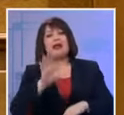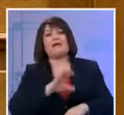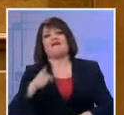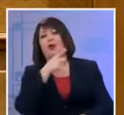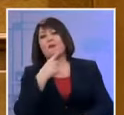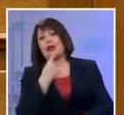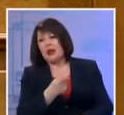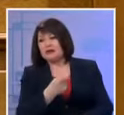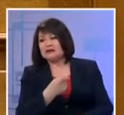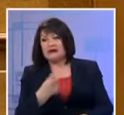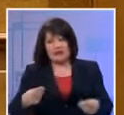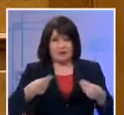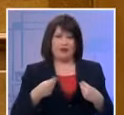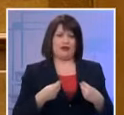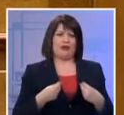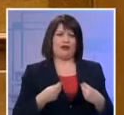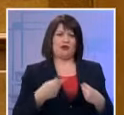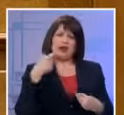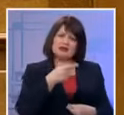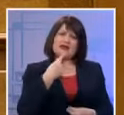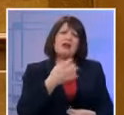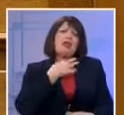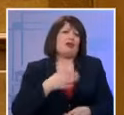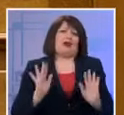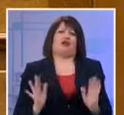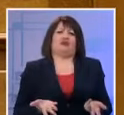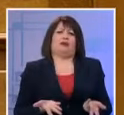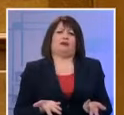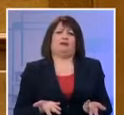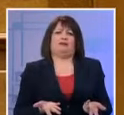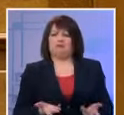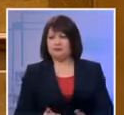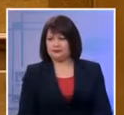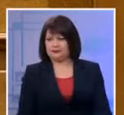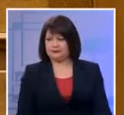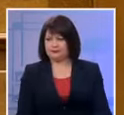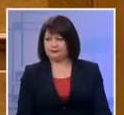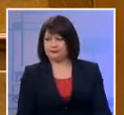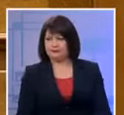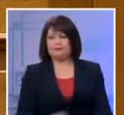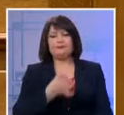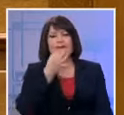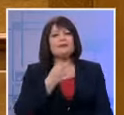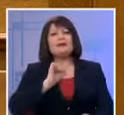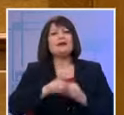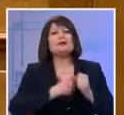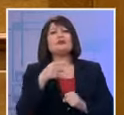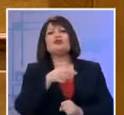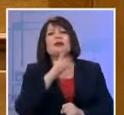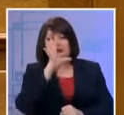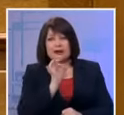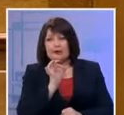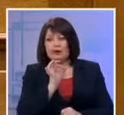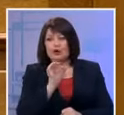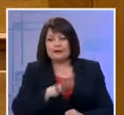δηλαδή δεν μας δίνουν αυτά που εσείς ήδη είχατε πει ότι δεν χρειάζεστε. Θα έλεγα ότι προσπαθείτε να προσγειωθείτε στην